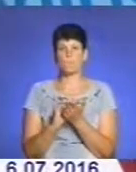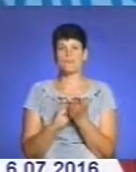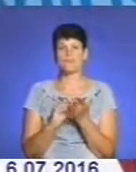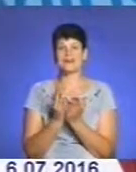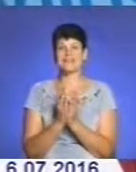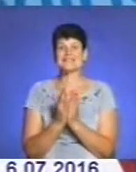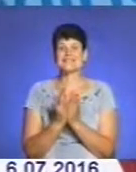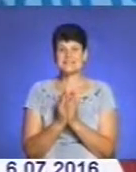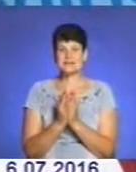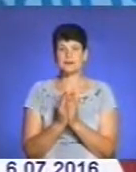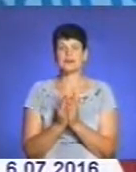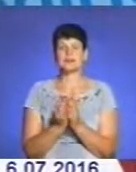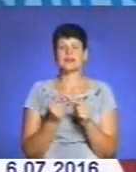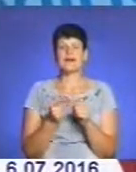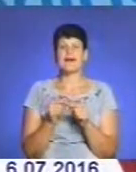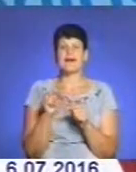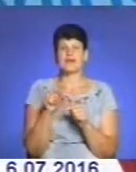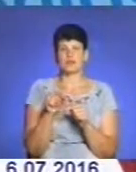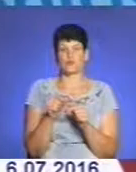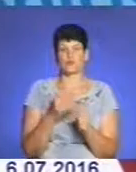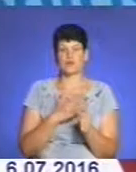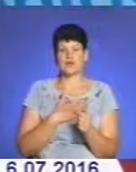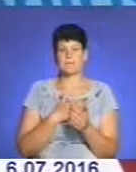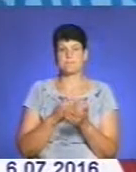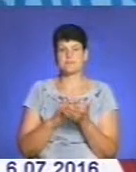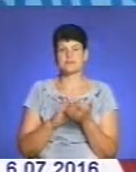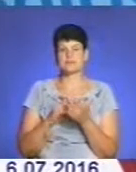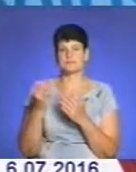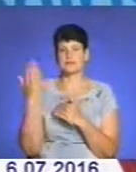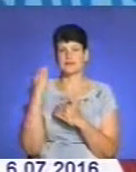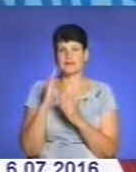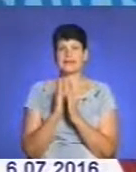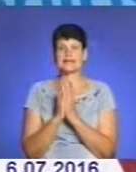до цього я писал книги